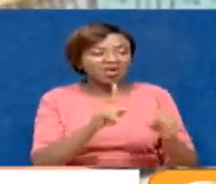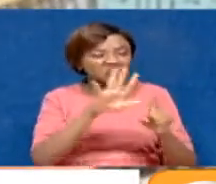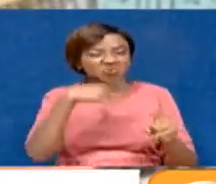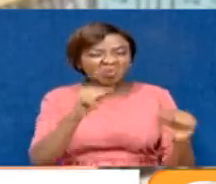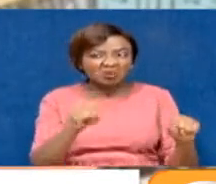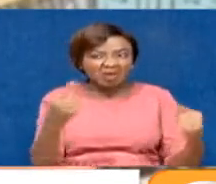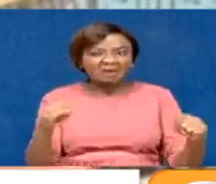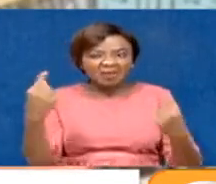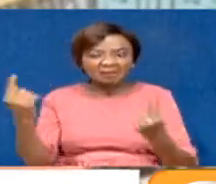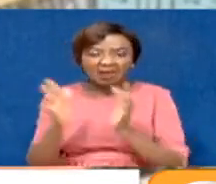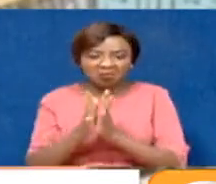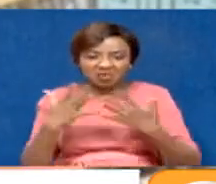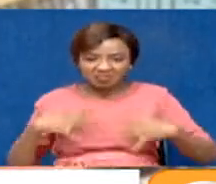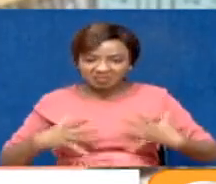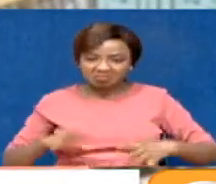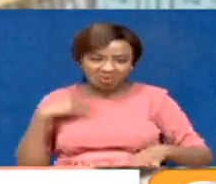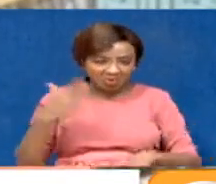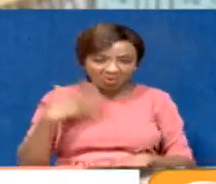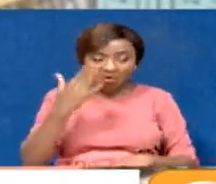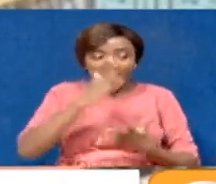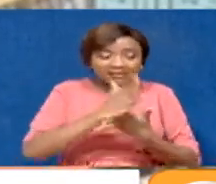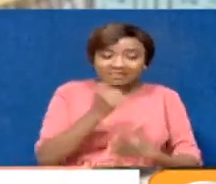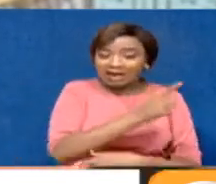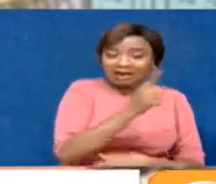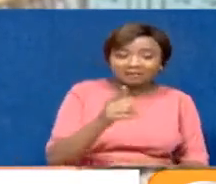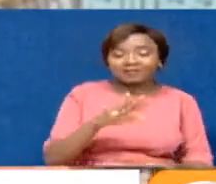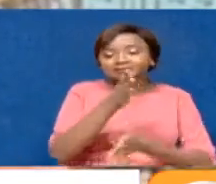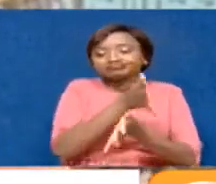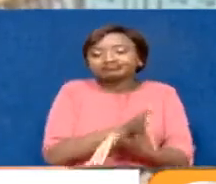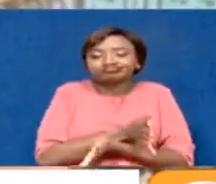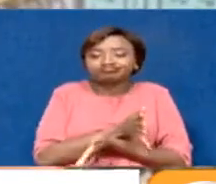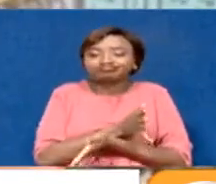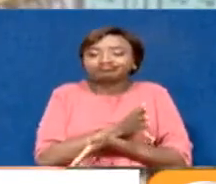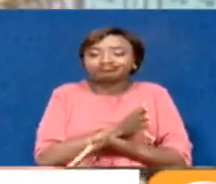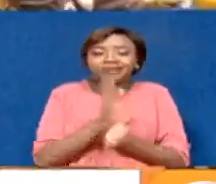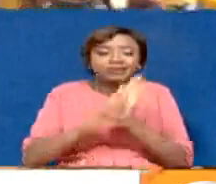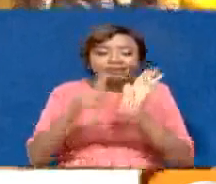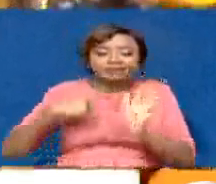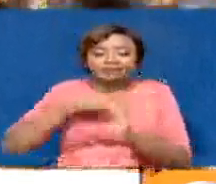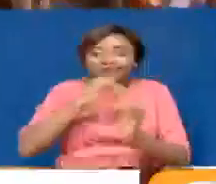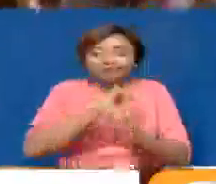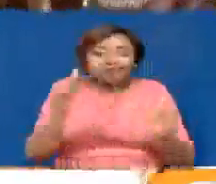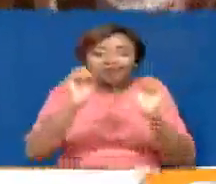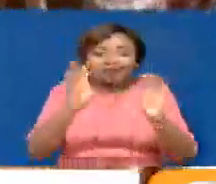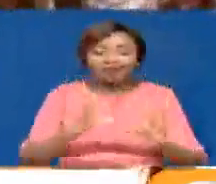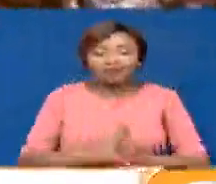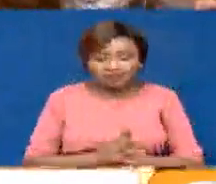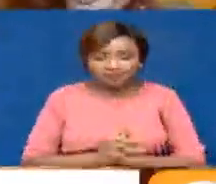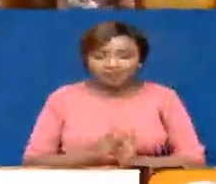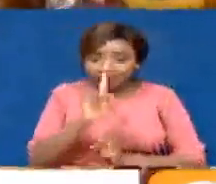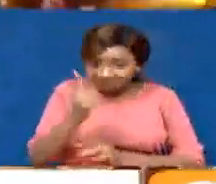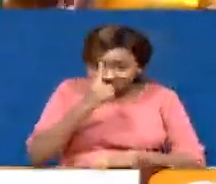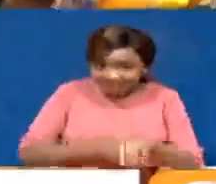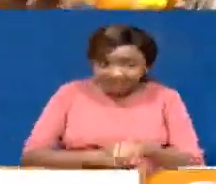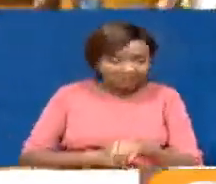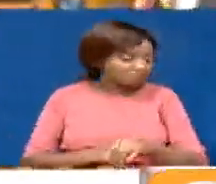wananchi zaidi ya zaidi, kwa sababu kuna wale wengine walikuwa wanakaa maybe watuwakilishi vizuri. Hii sio mara ya kwanza kwa kaunti